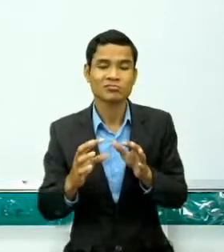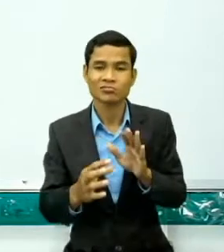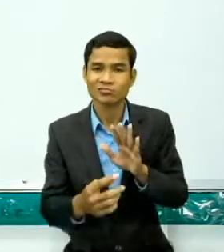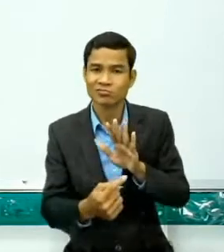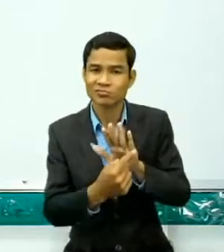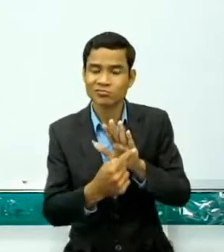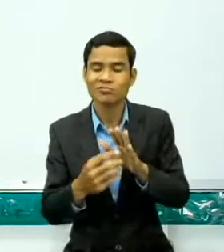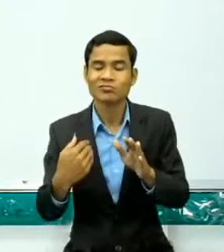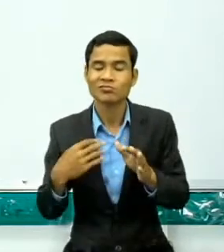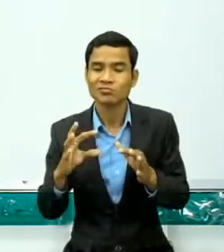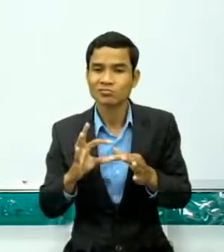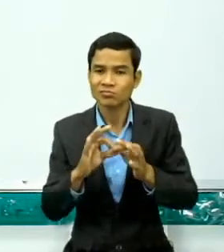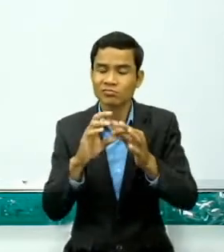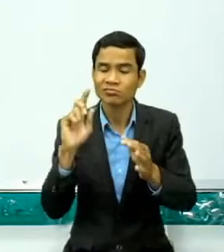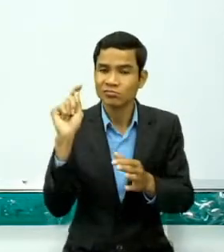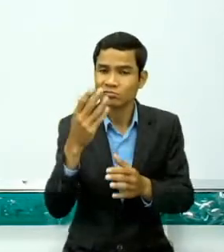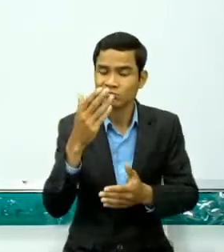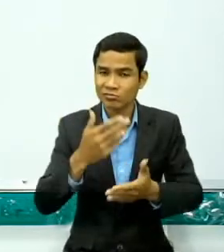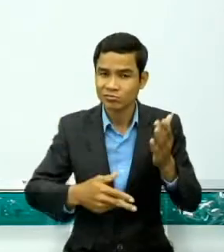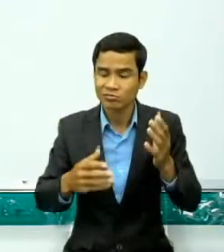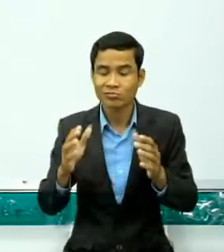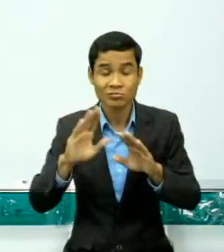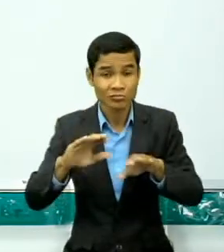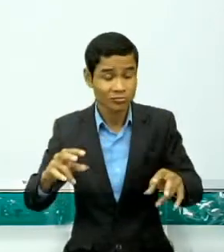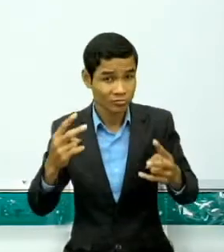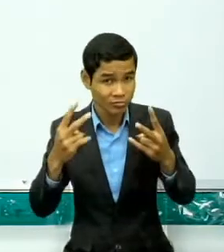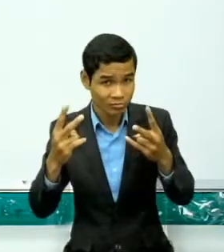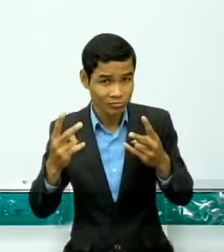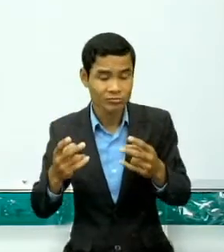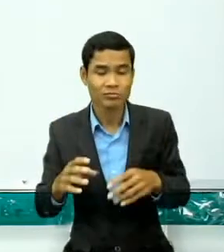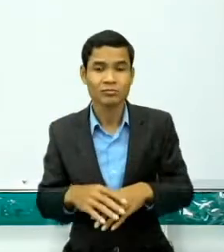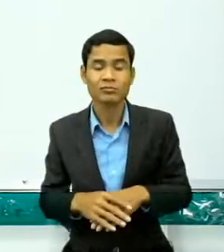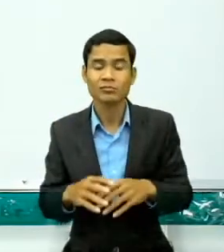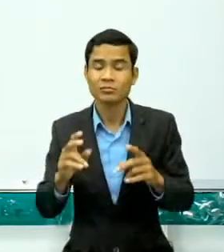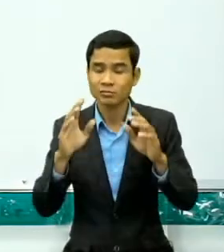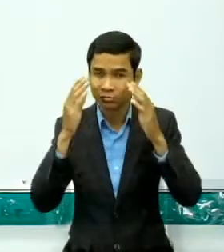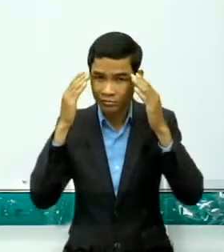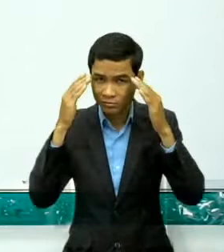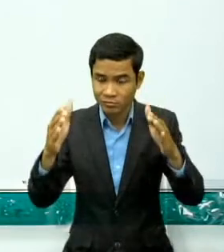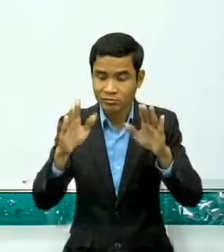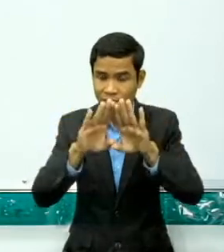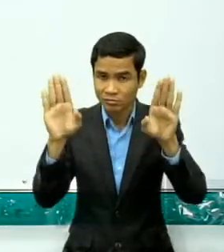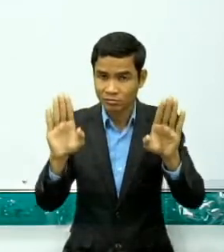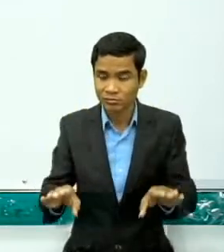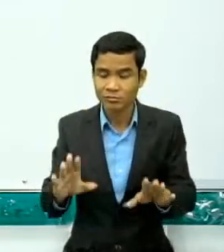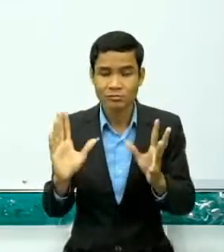គ្រូភ្ជាប់នឹងរូបអ្វីណោះចាឥឡូវកូនមើលមកក្តាខៀនទាំងអស់គ្នា